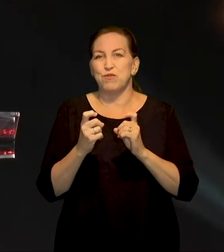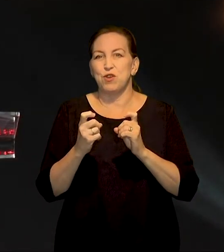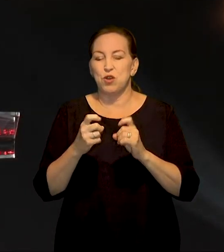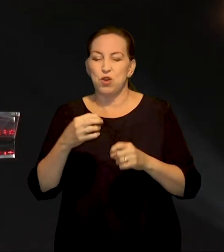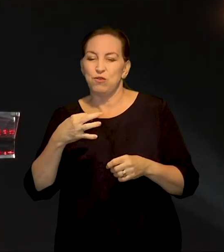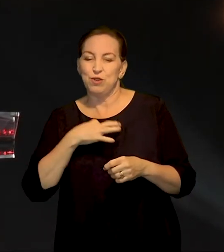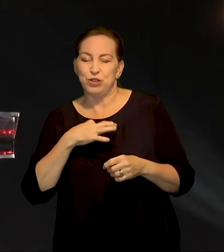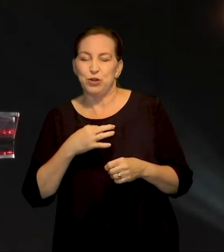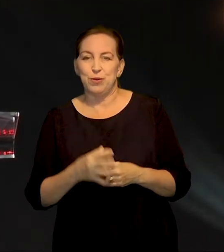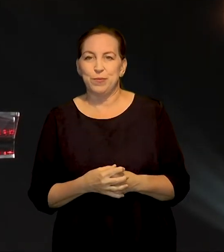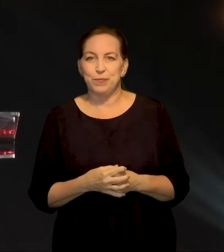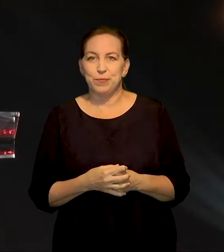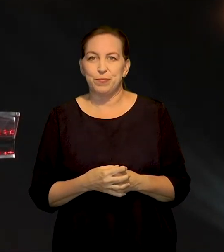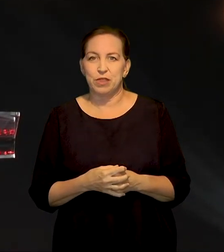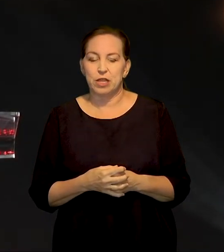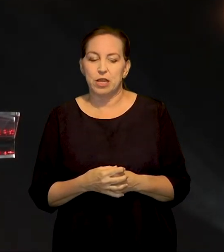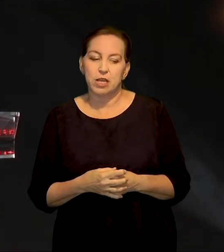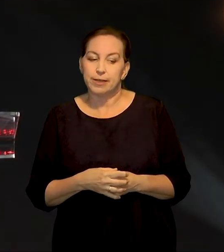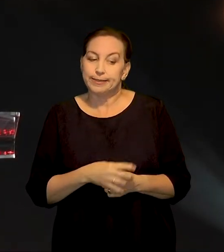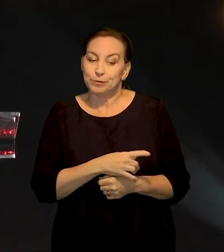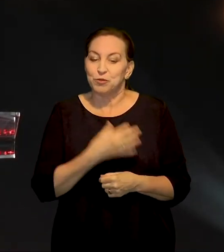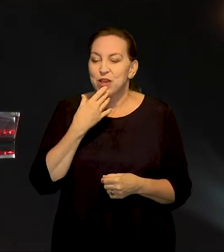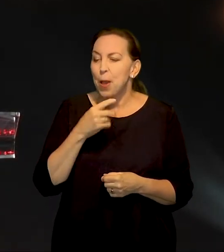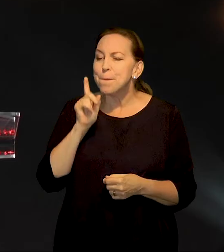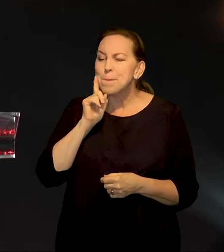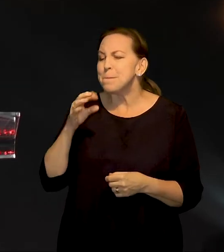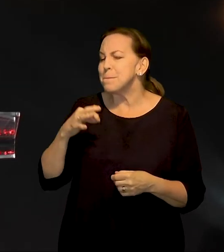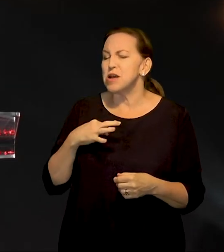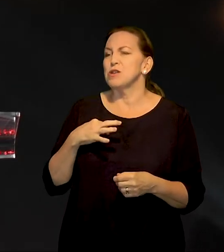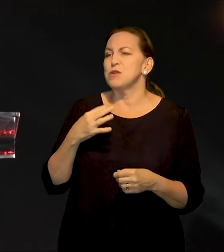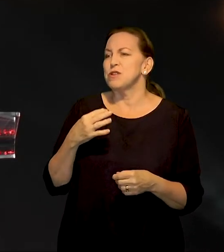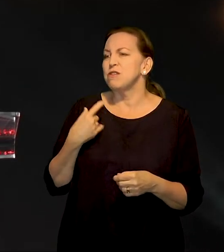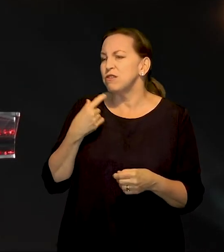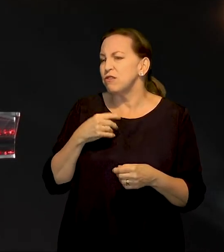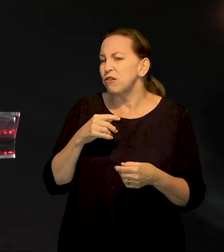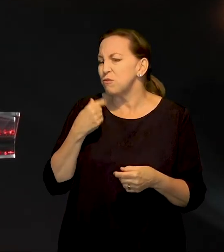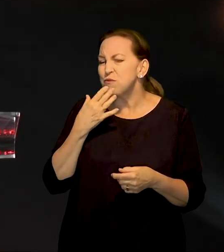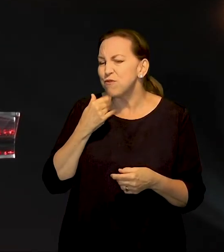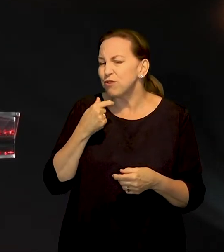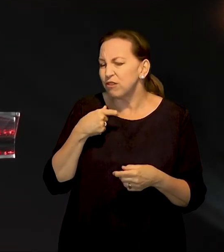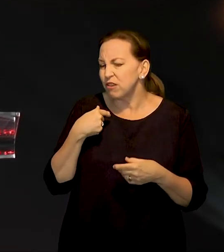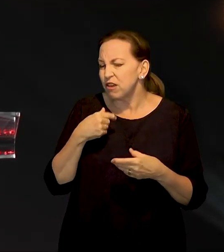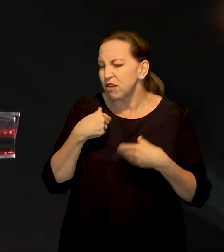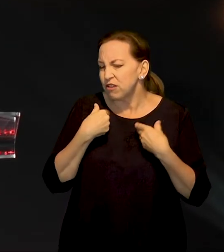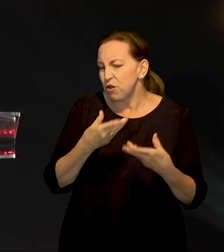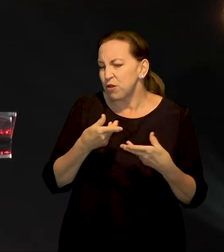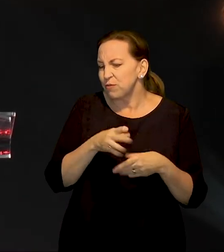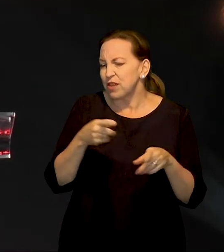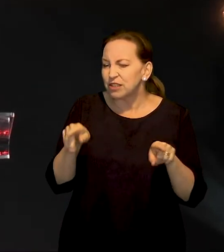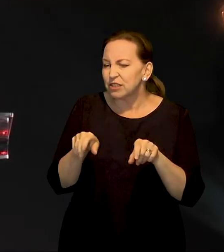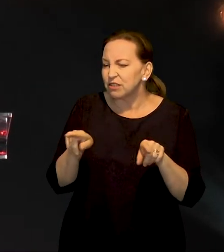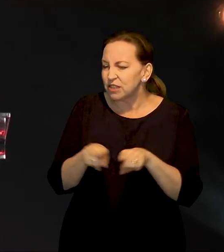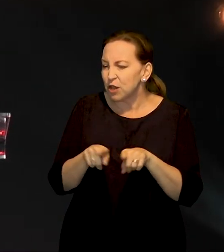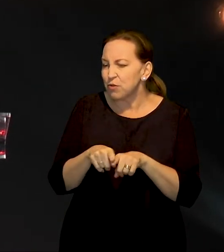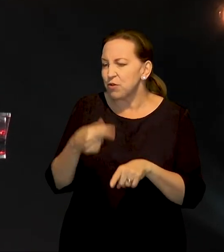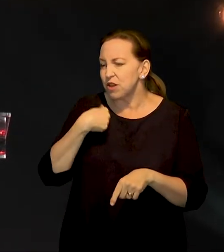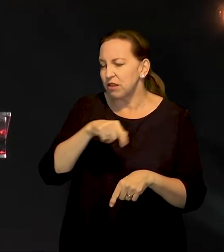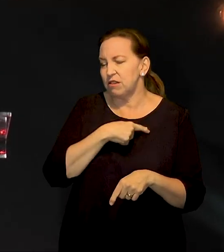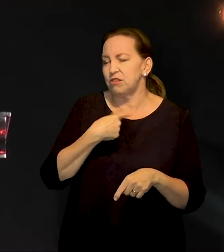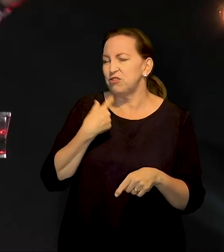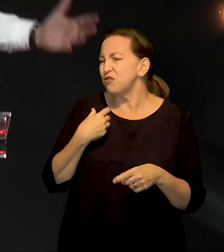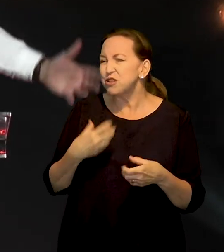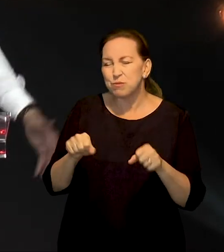tylko gwoździe i podaje i tyle. I jakie była jego frustracja, jakie było jego rozczarowanie, kiedy na koniec dnia